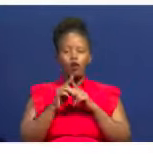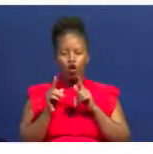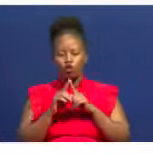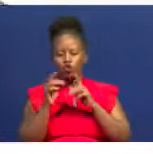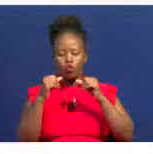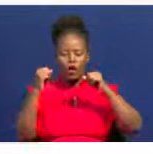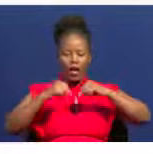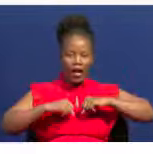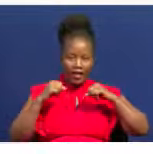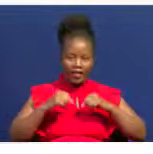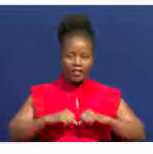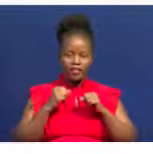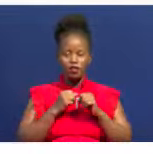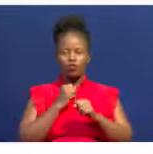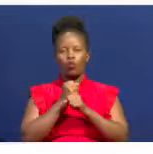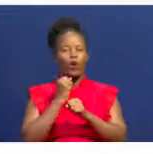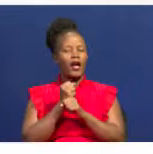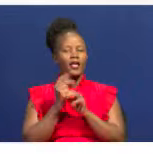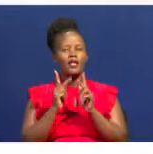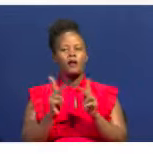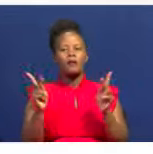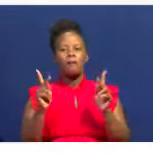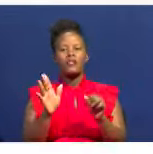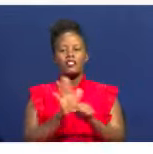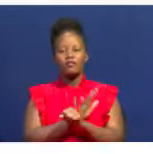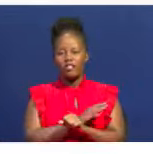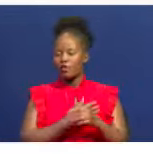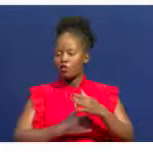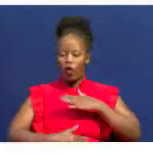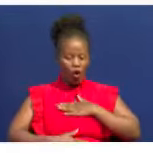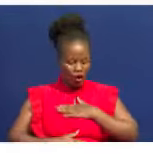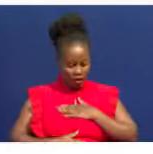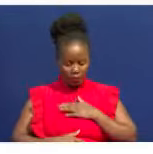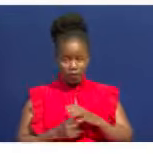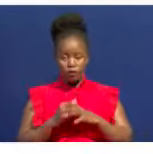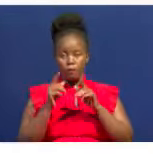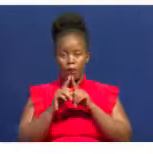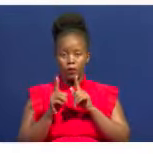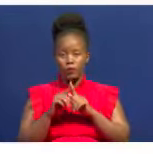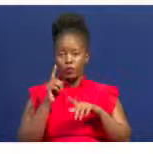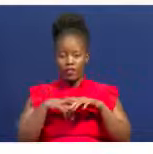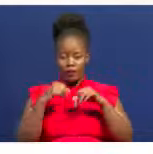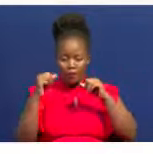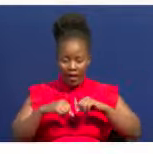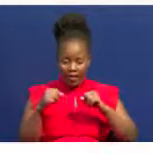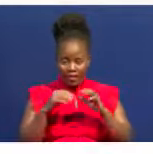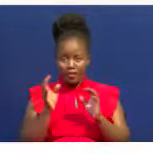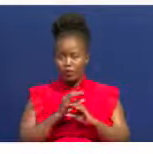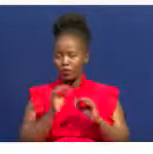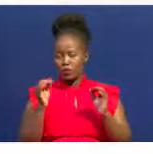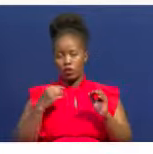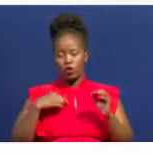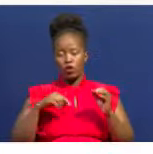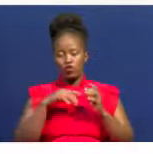transact our affairs peacefully, honorably. And when we disagree, we respect